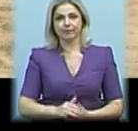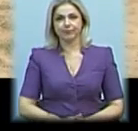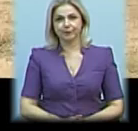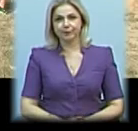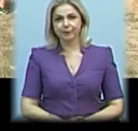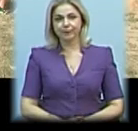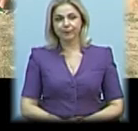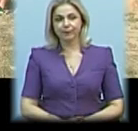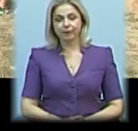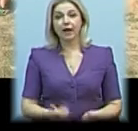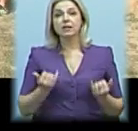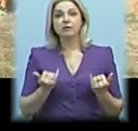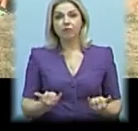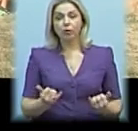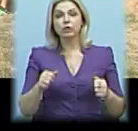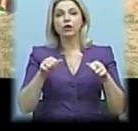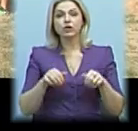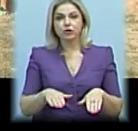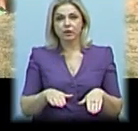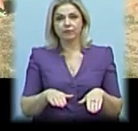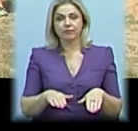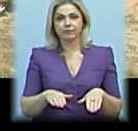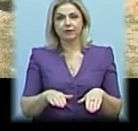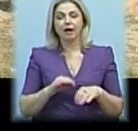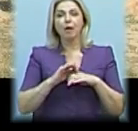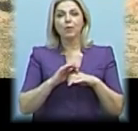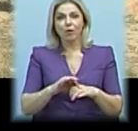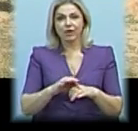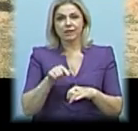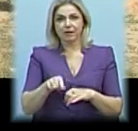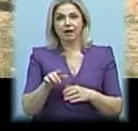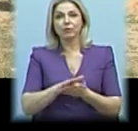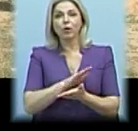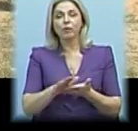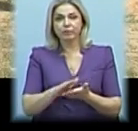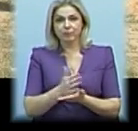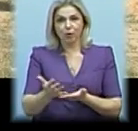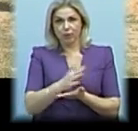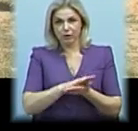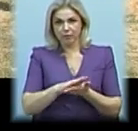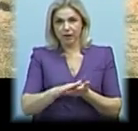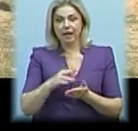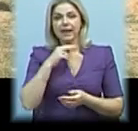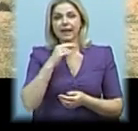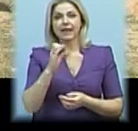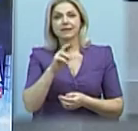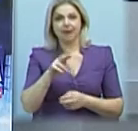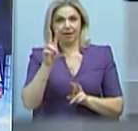знахідки. Власне, сьогодні вирішили провести толоку по прибиранню Дикого